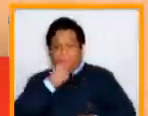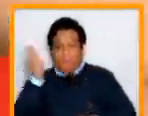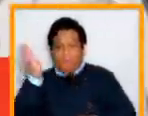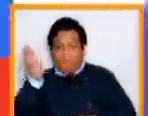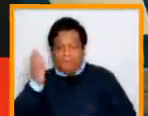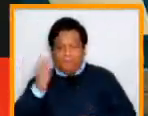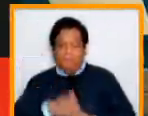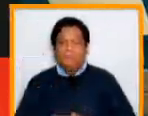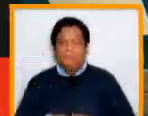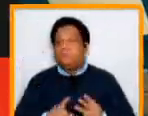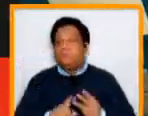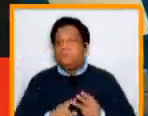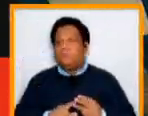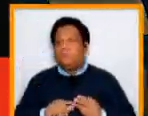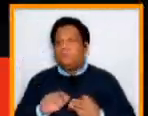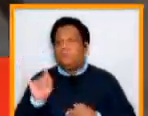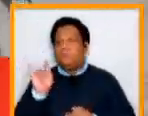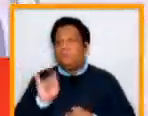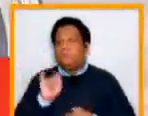YouTube blogger.